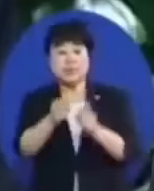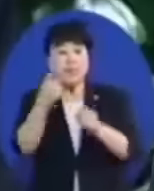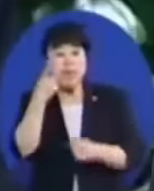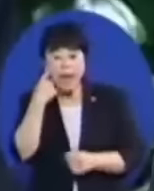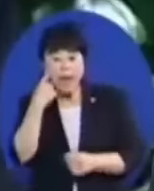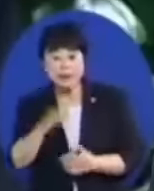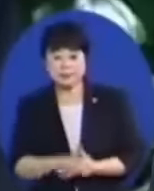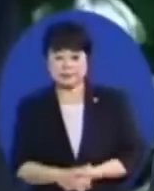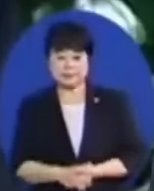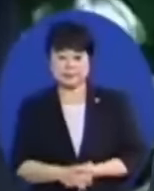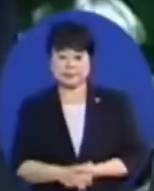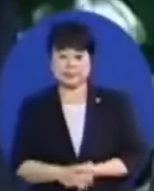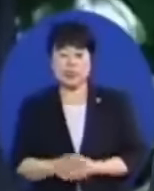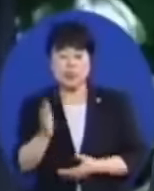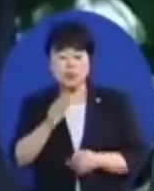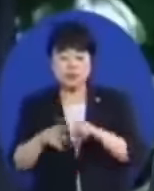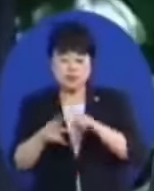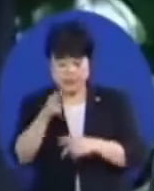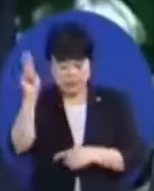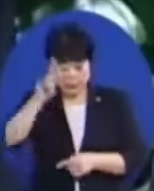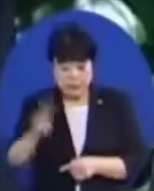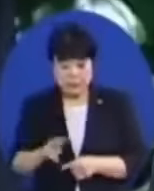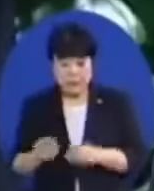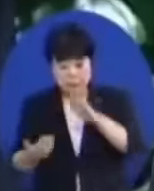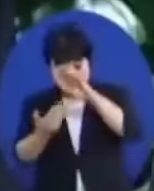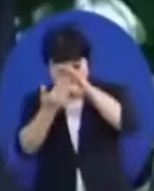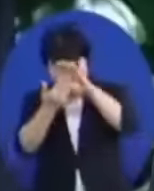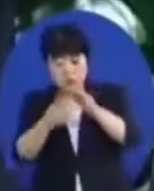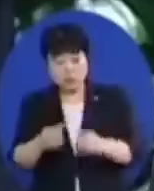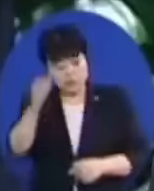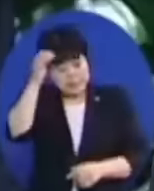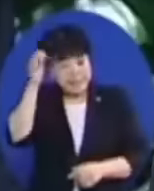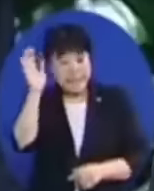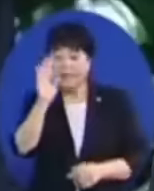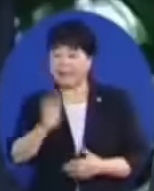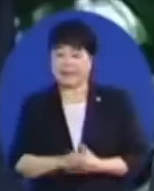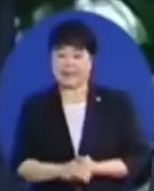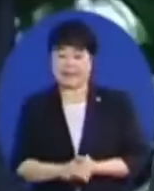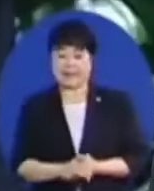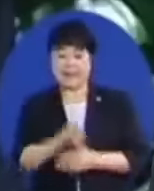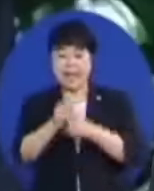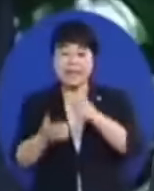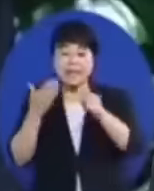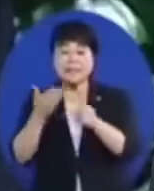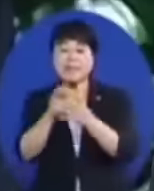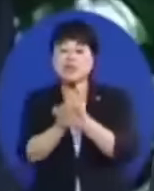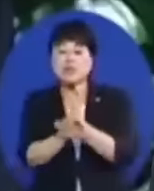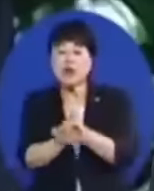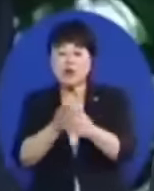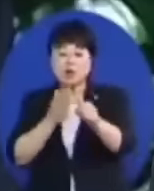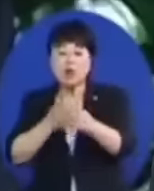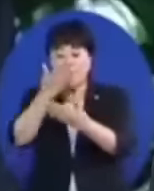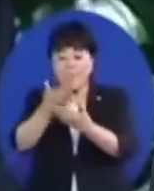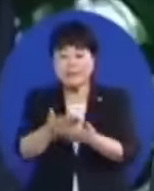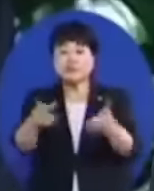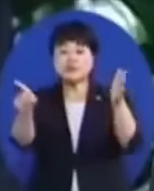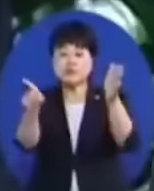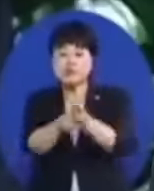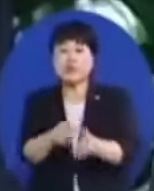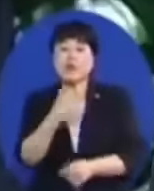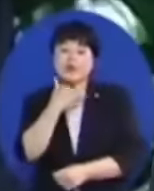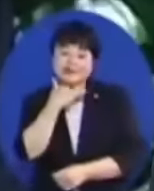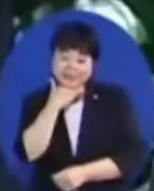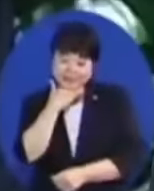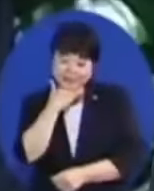보았던 것입니다. 무엇인지 하루아침에 이루어질 것을 기대하면 안 되는 것입니다. 우리 하나님께 기도하고 구한 것은 받은 줄로 믿고 기다려야